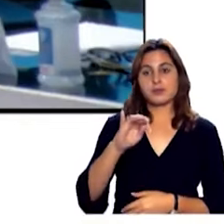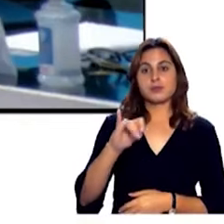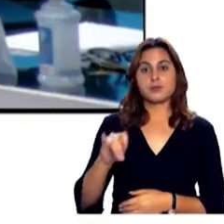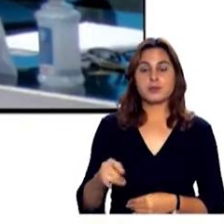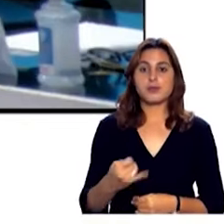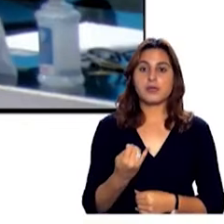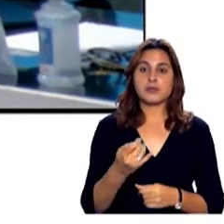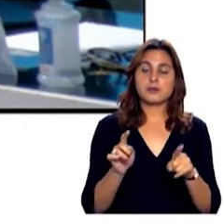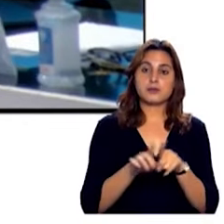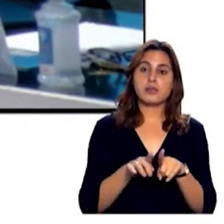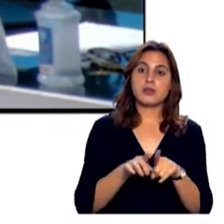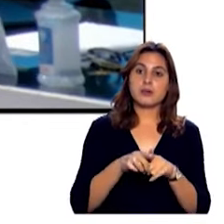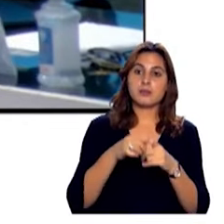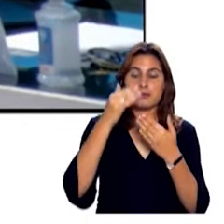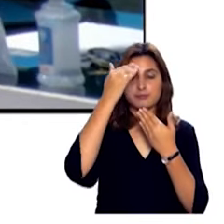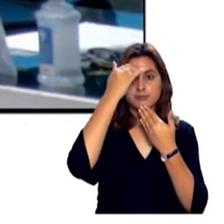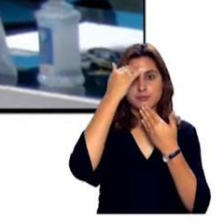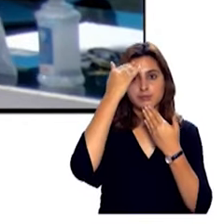suprer